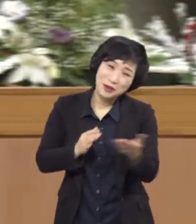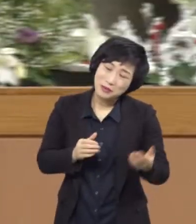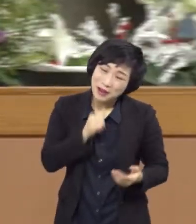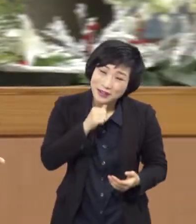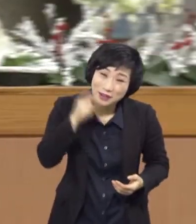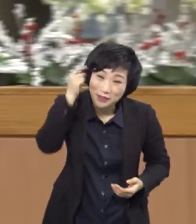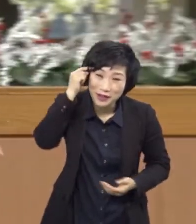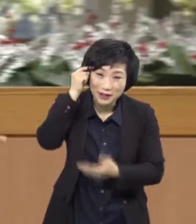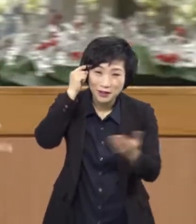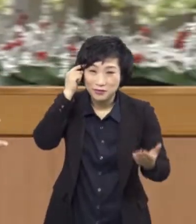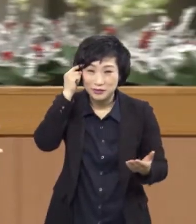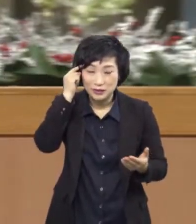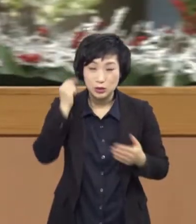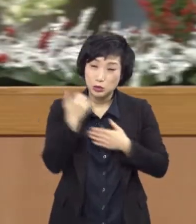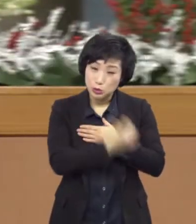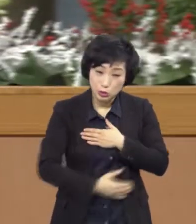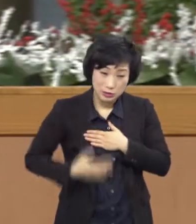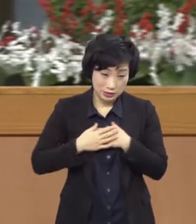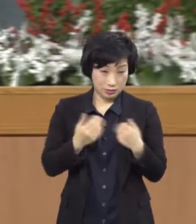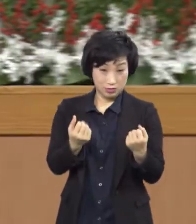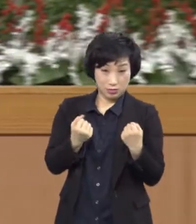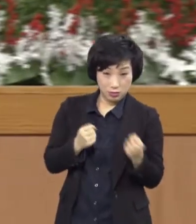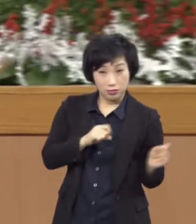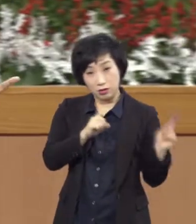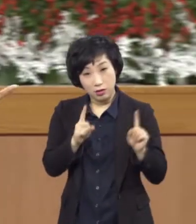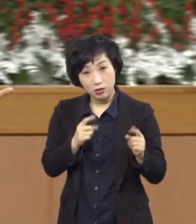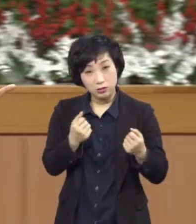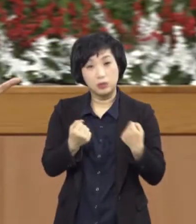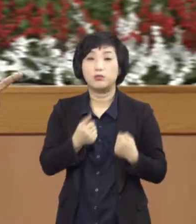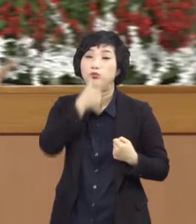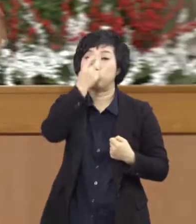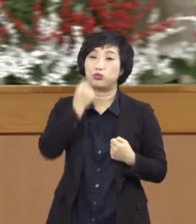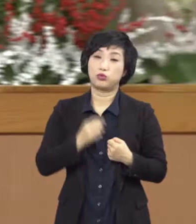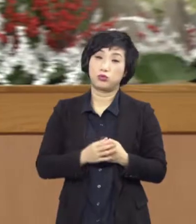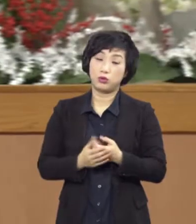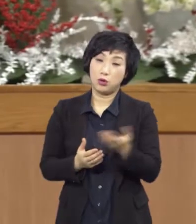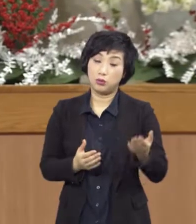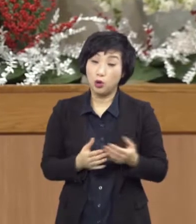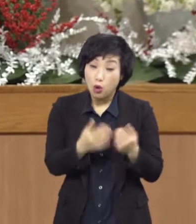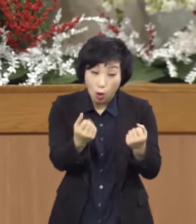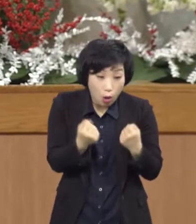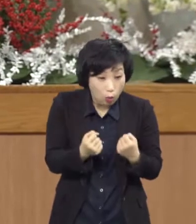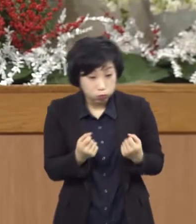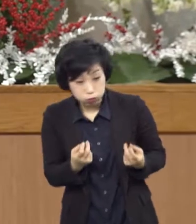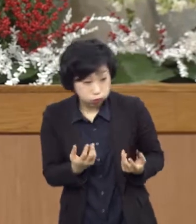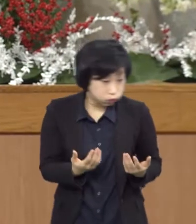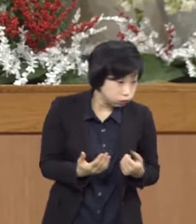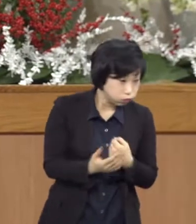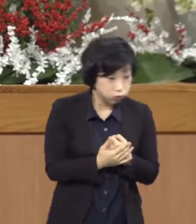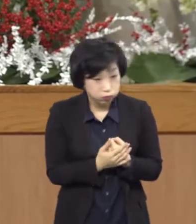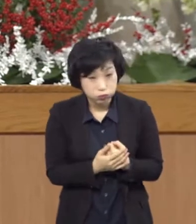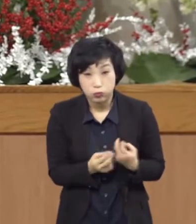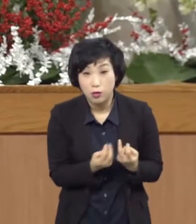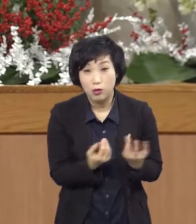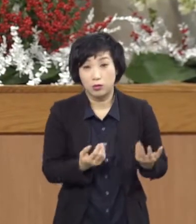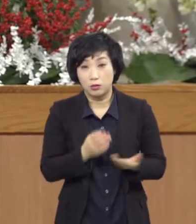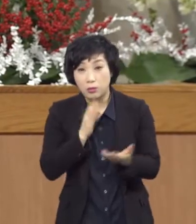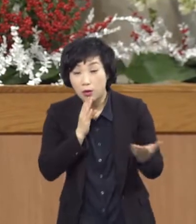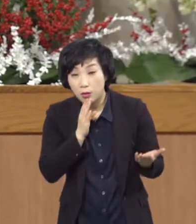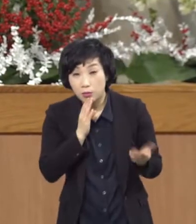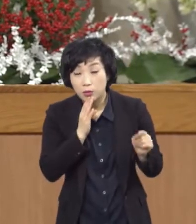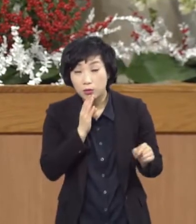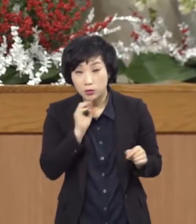가난하냐? 육체에 건강할 힘이 없어요. 건강을 얻어낼 능력이 없어요.